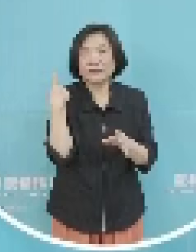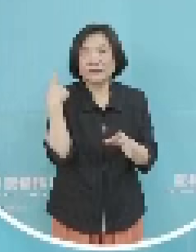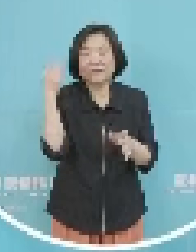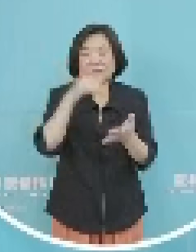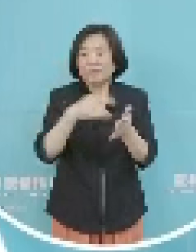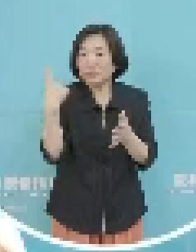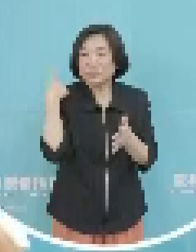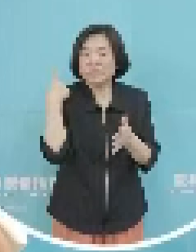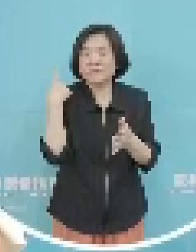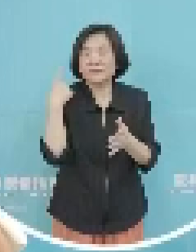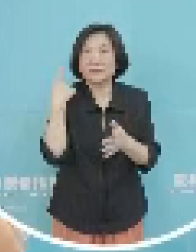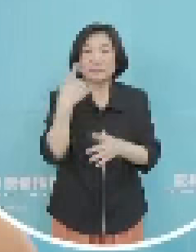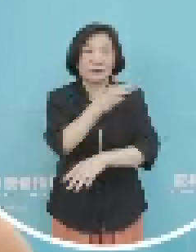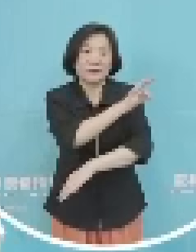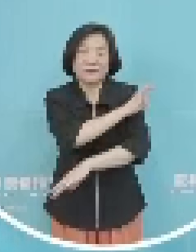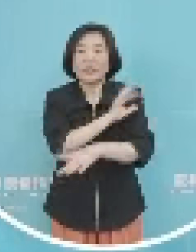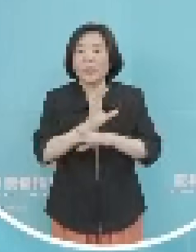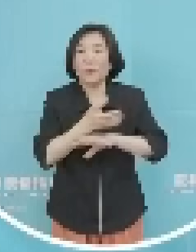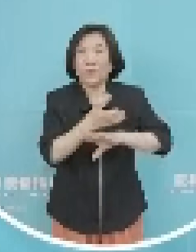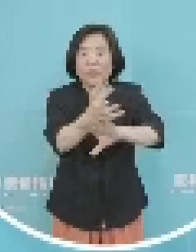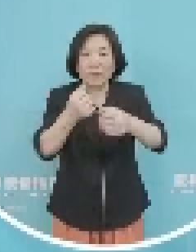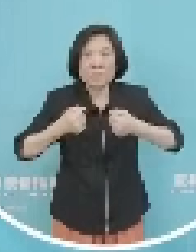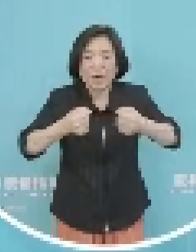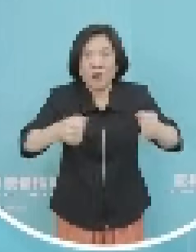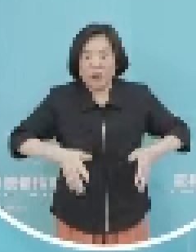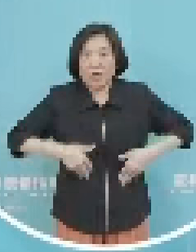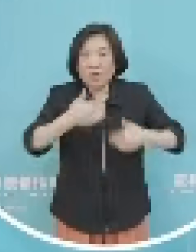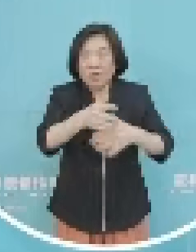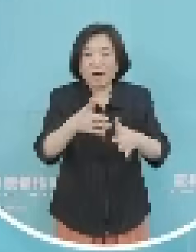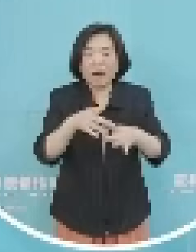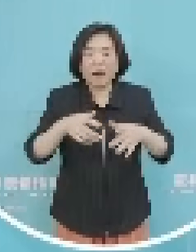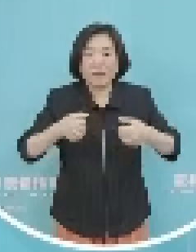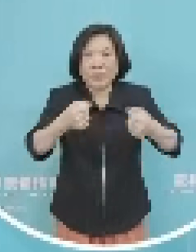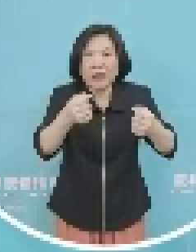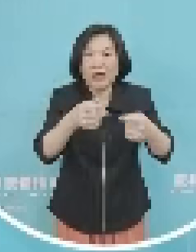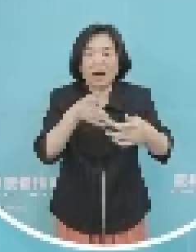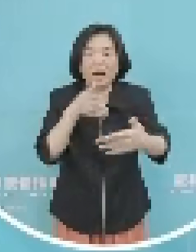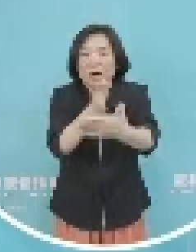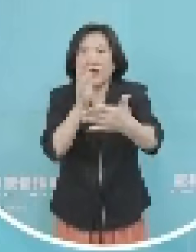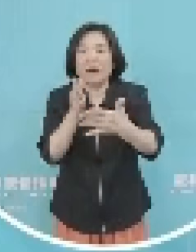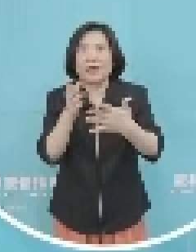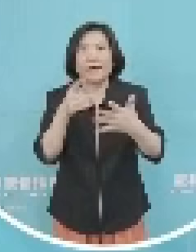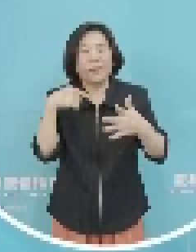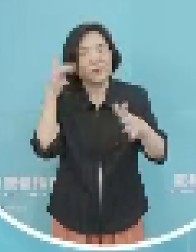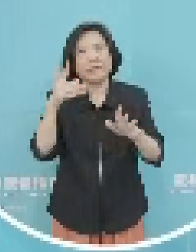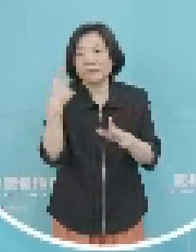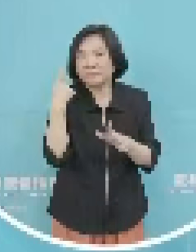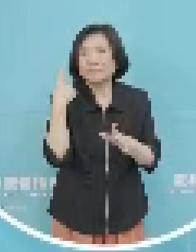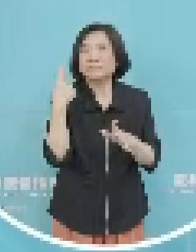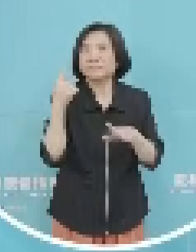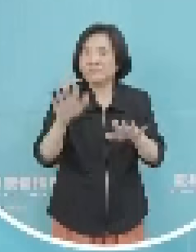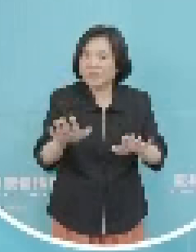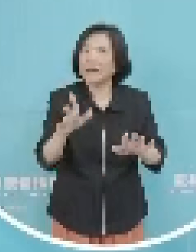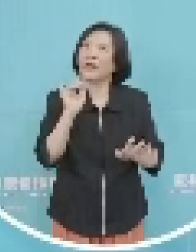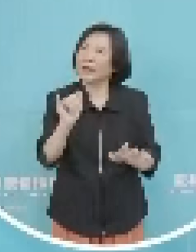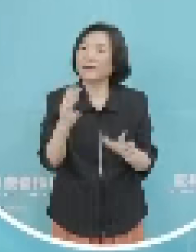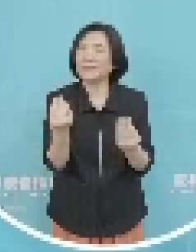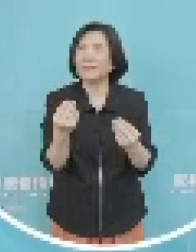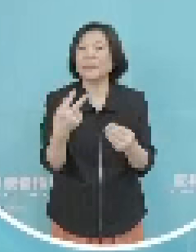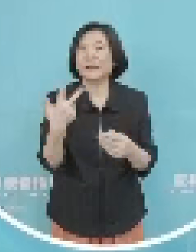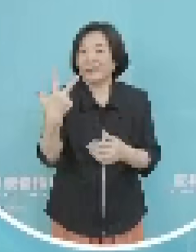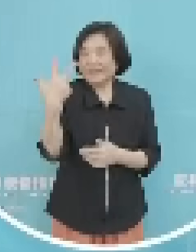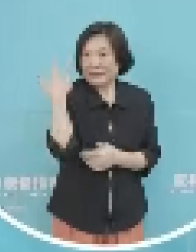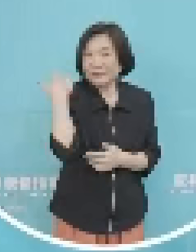这个救护车哈到急诊处被挡住的情形，这个情形已经两天来都没有了，所以一些一个礼拜前